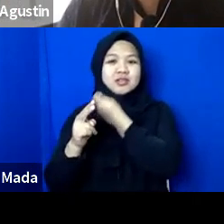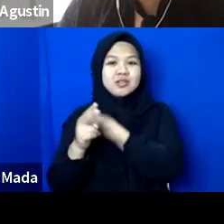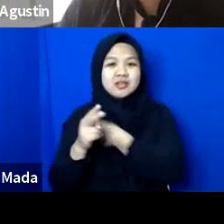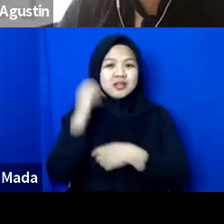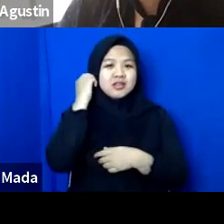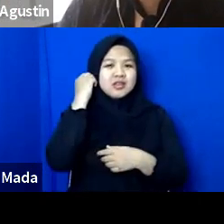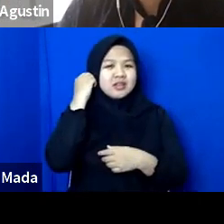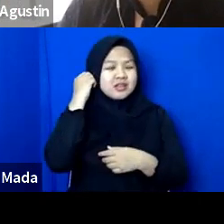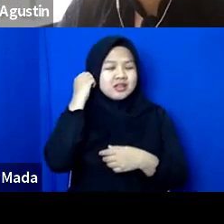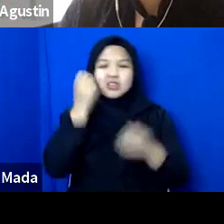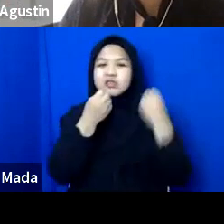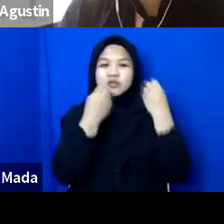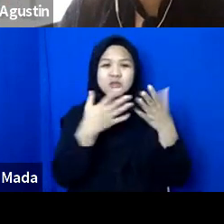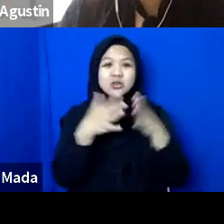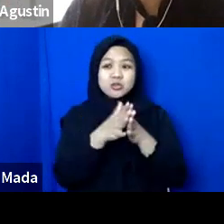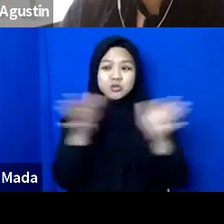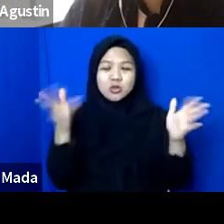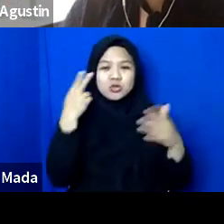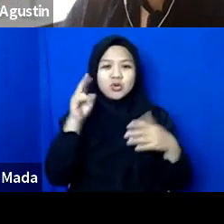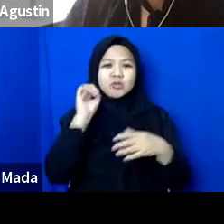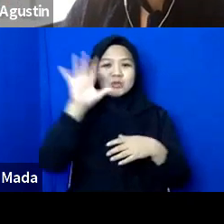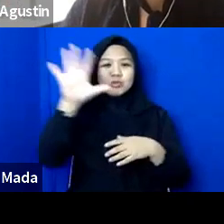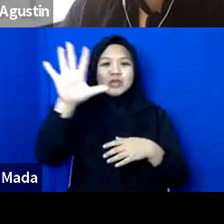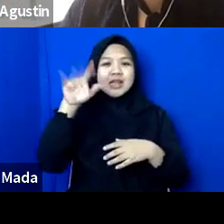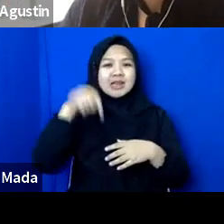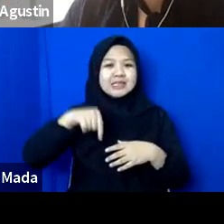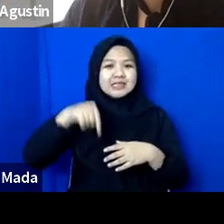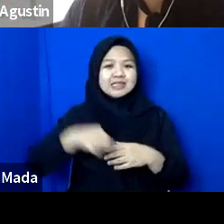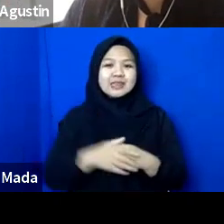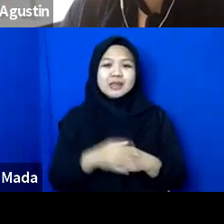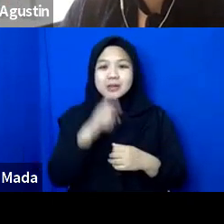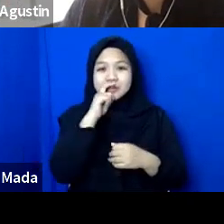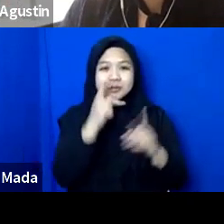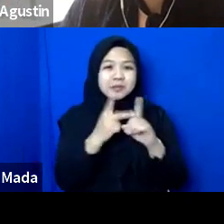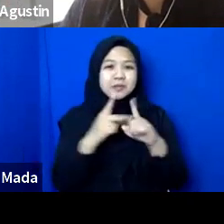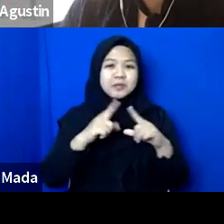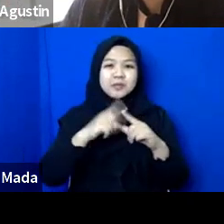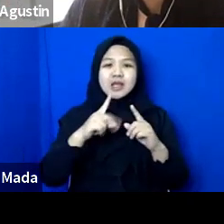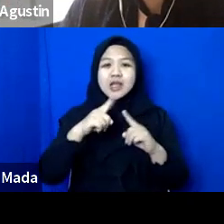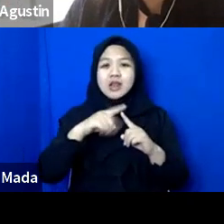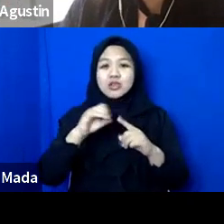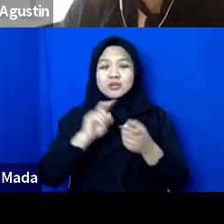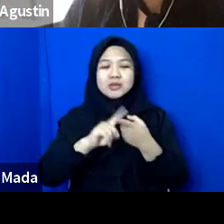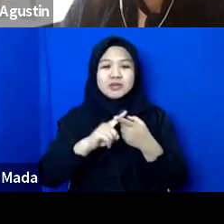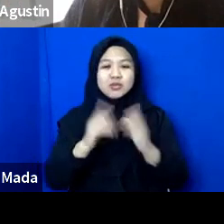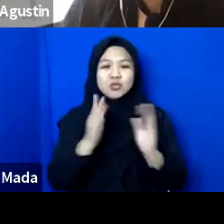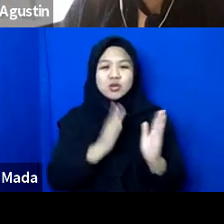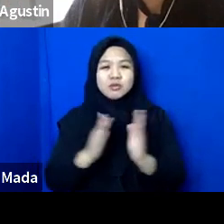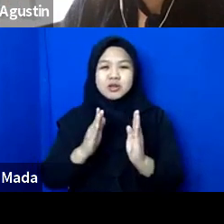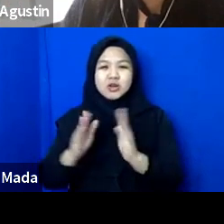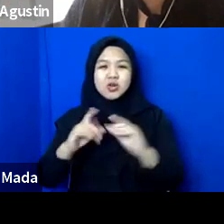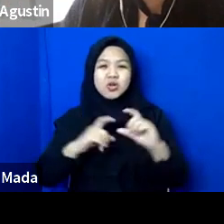memperluas informasi soal pemutaran ini Pak Harto dan teman-teman mengelola Solid